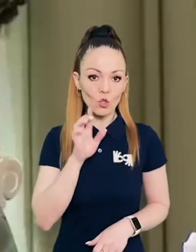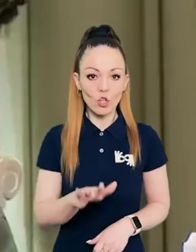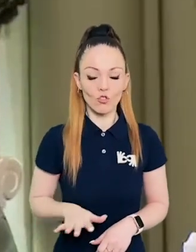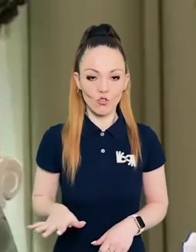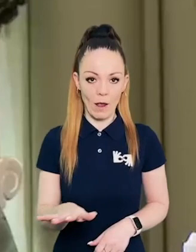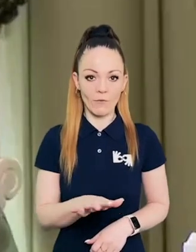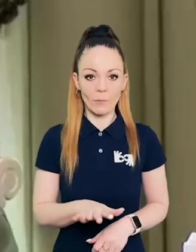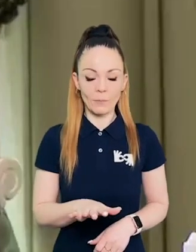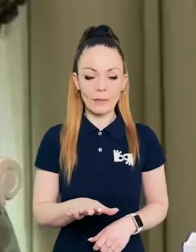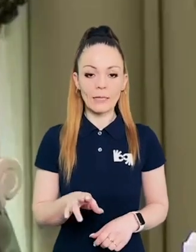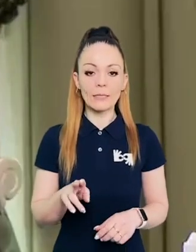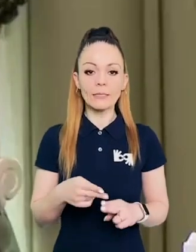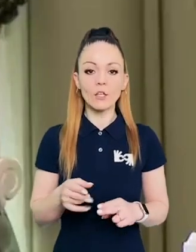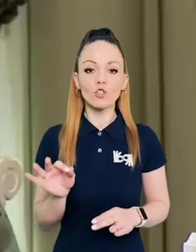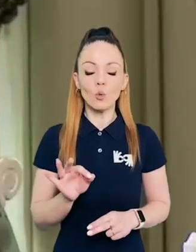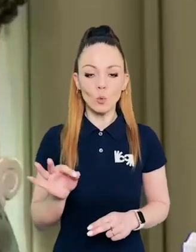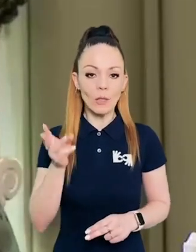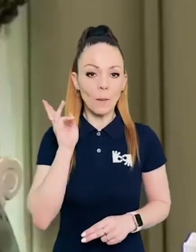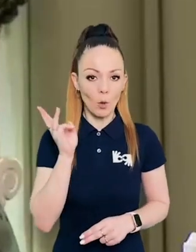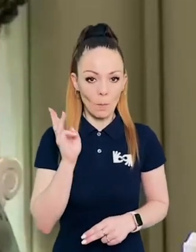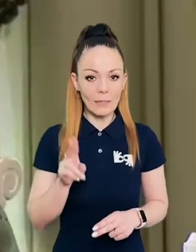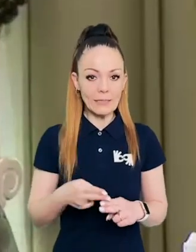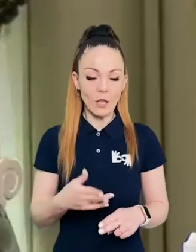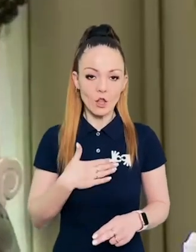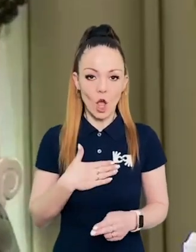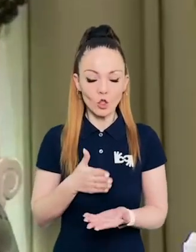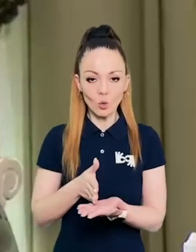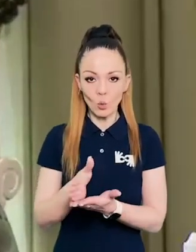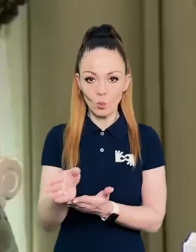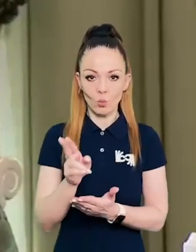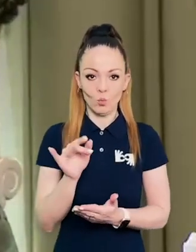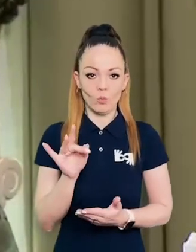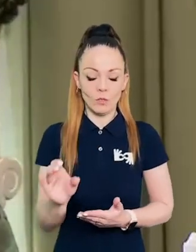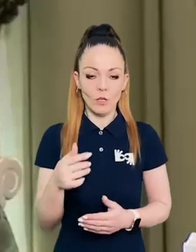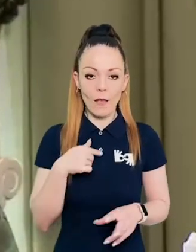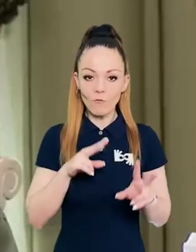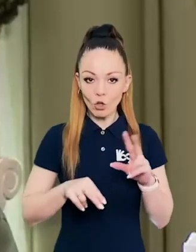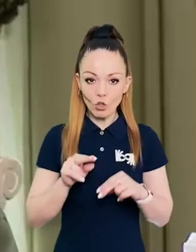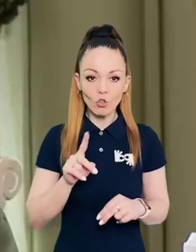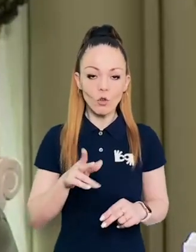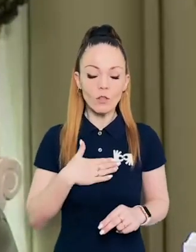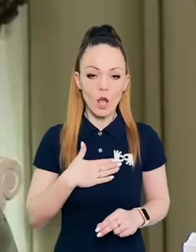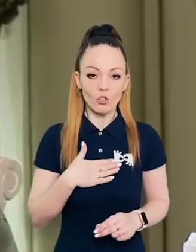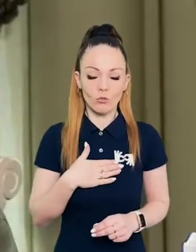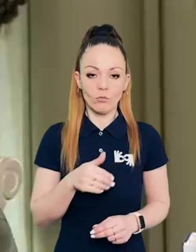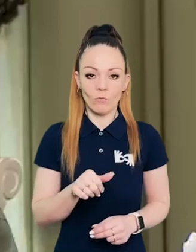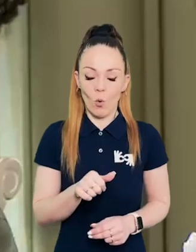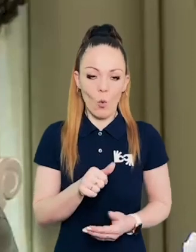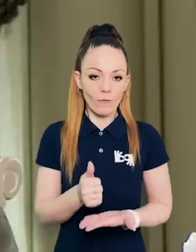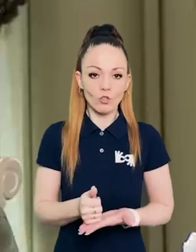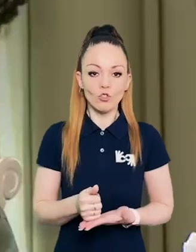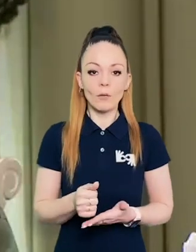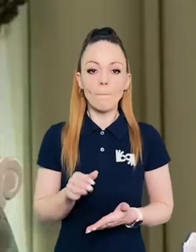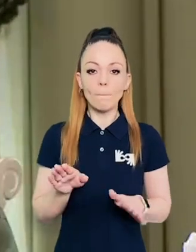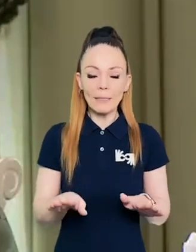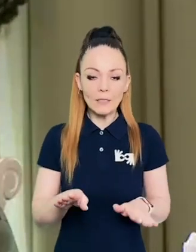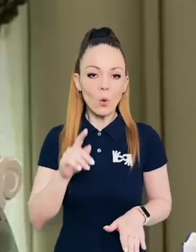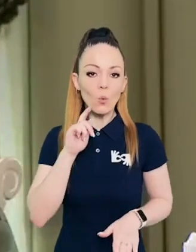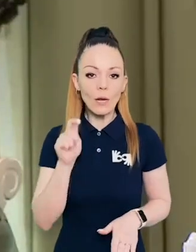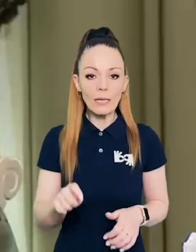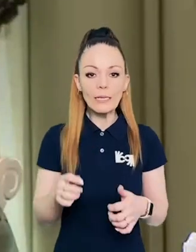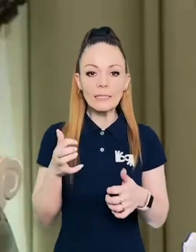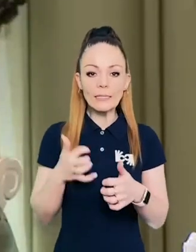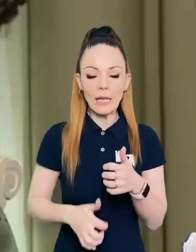нашої держави. Це щодо дипломатії, і це наш курс. Я вважаю, що найголовніший наш курс – місце